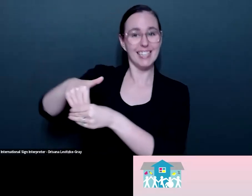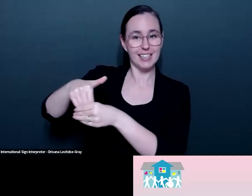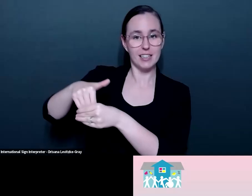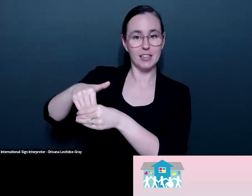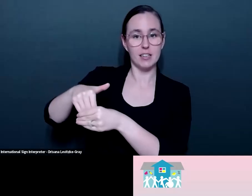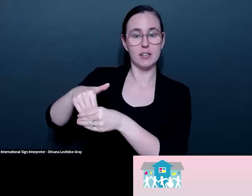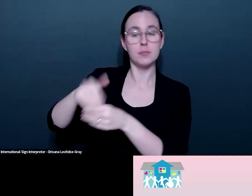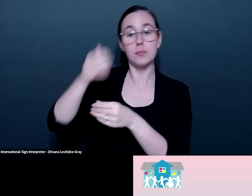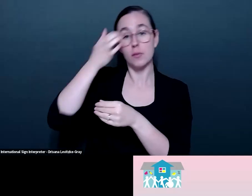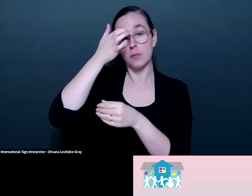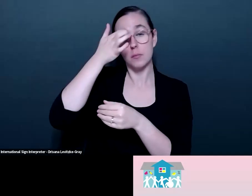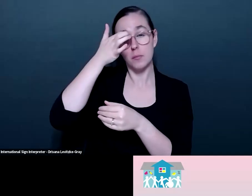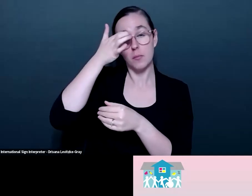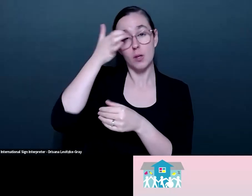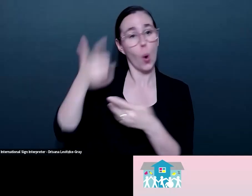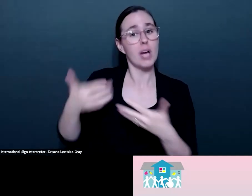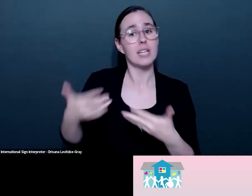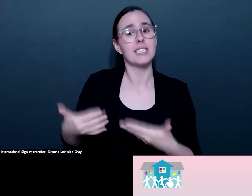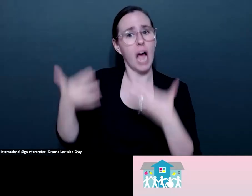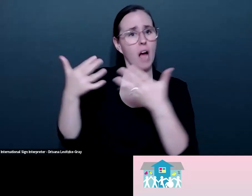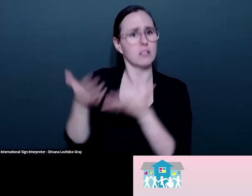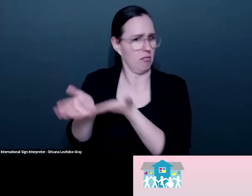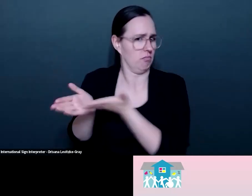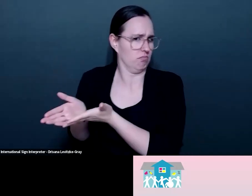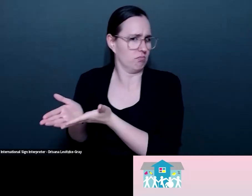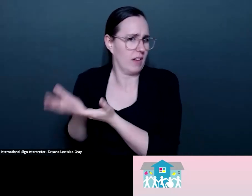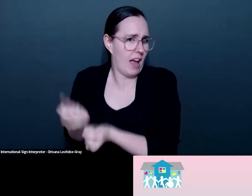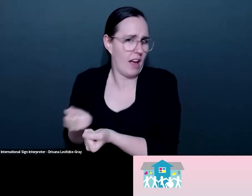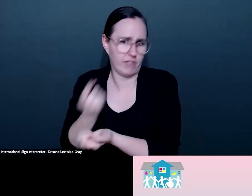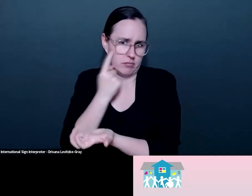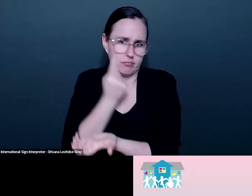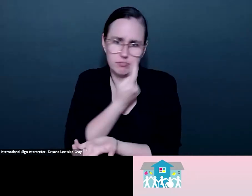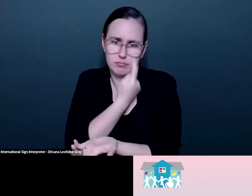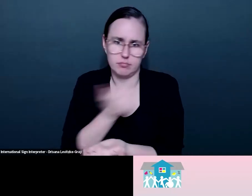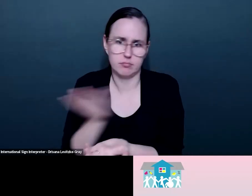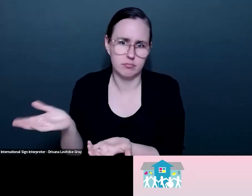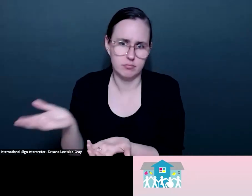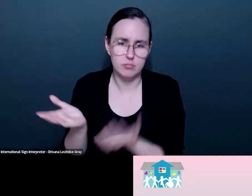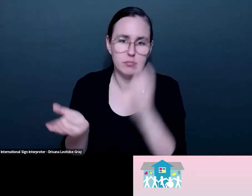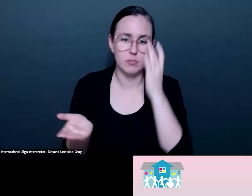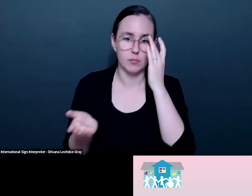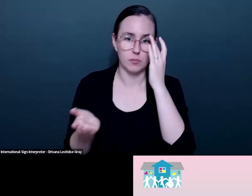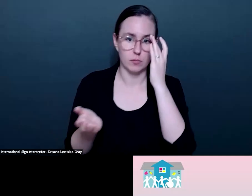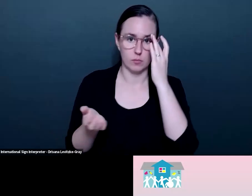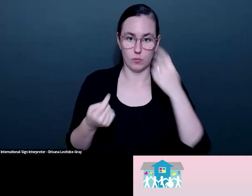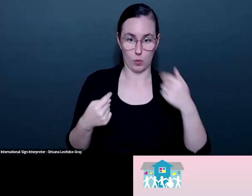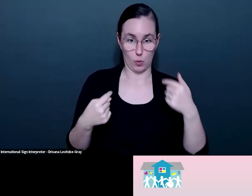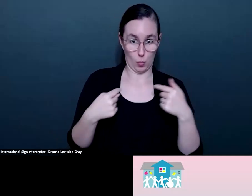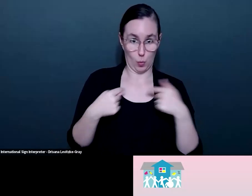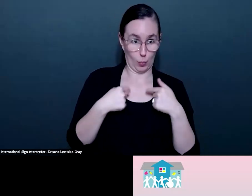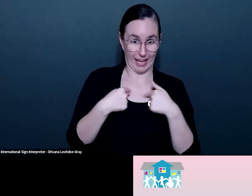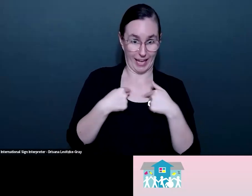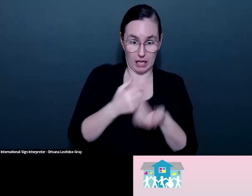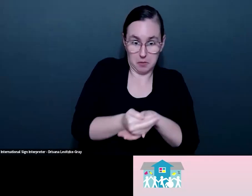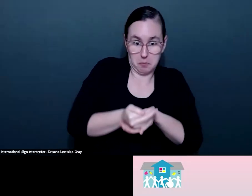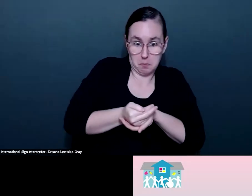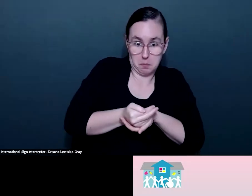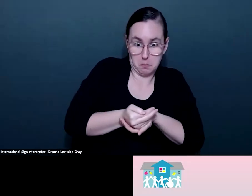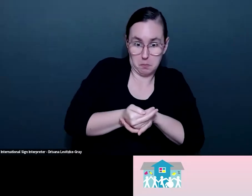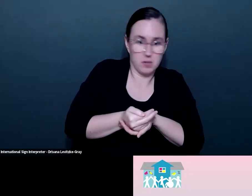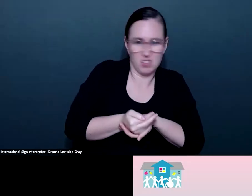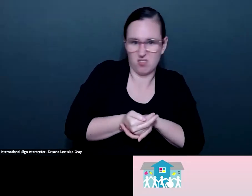on a été toujours en mesure de collecter des données et aussi utiliser les instruments et les marches à